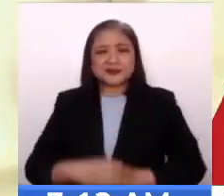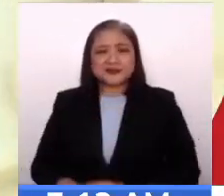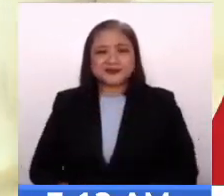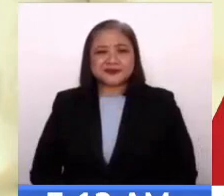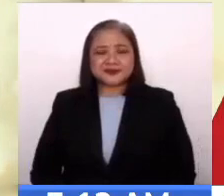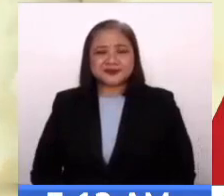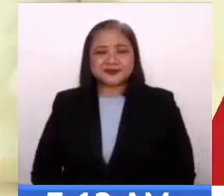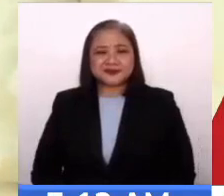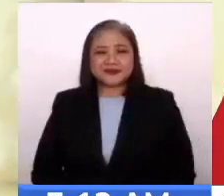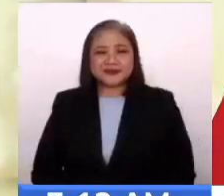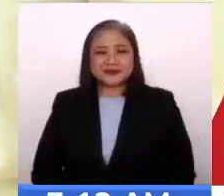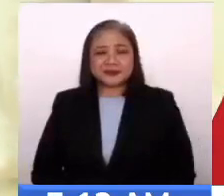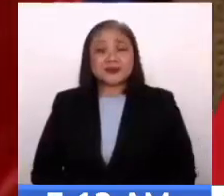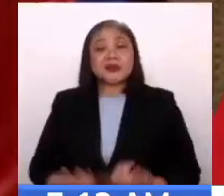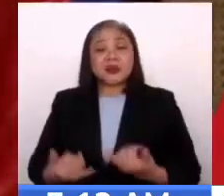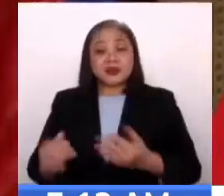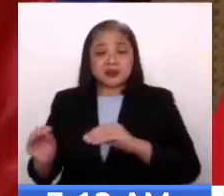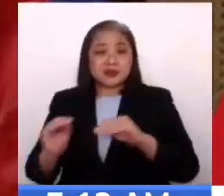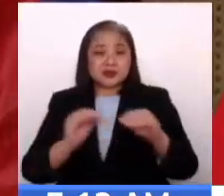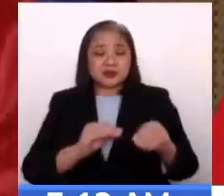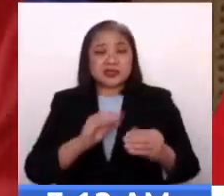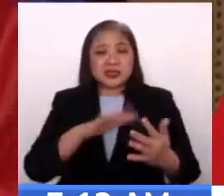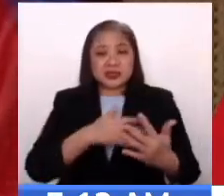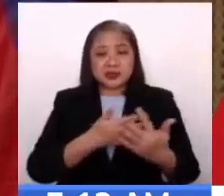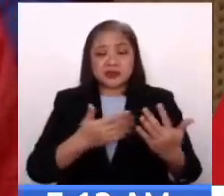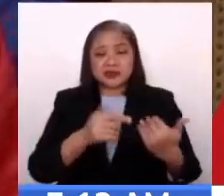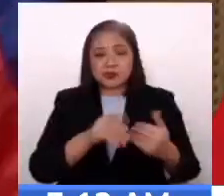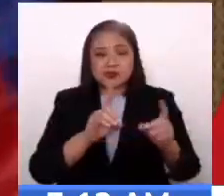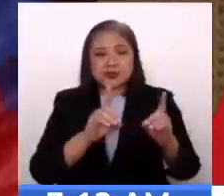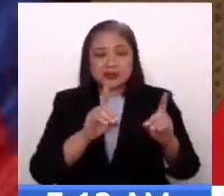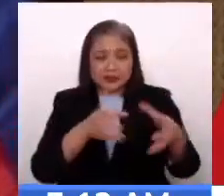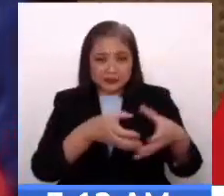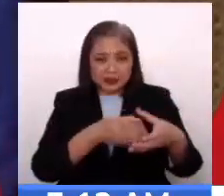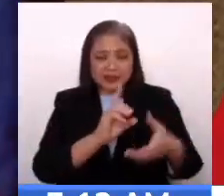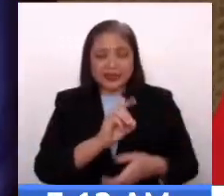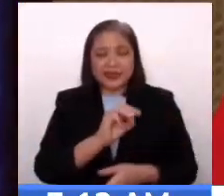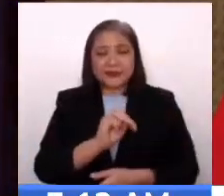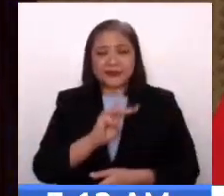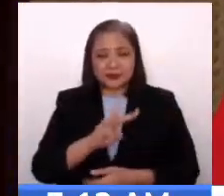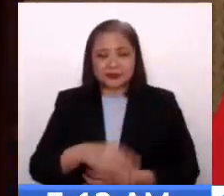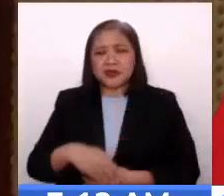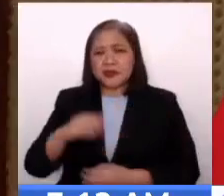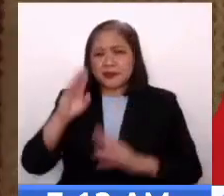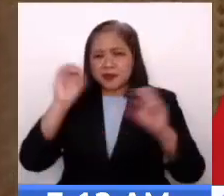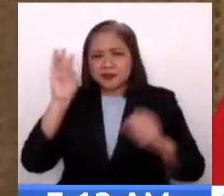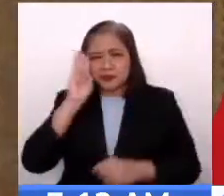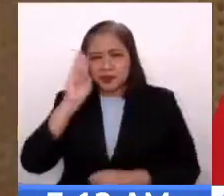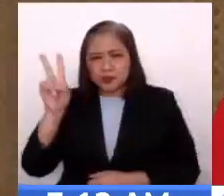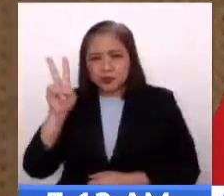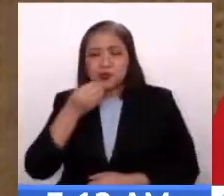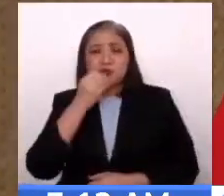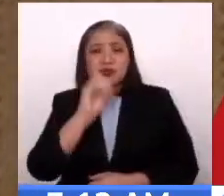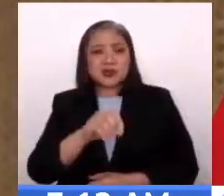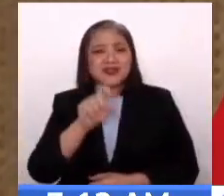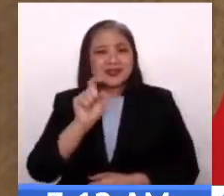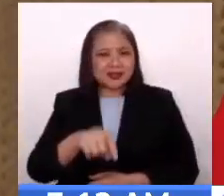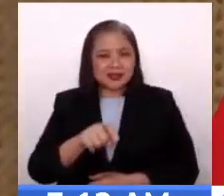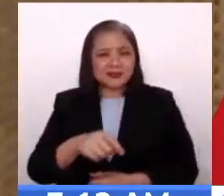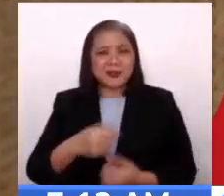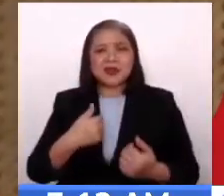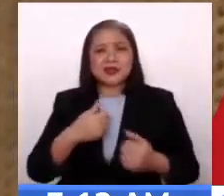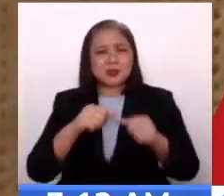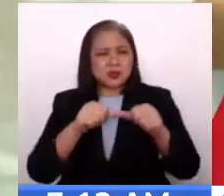transition period ang departamento, iniutos ni Pangulong Bongbong Marcos na hindi dapat maantala ang serbisyo para sa lahat